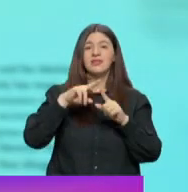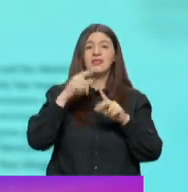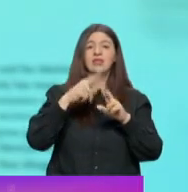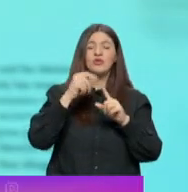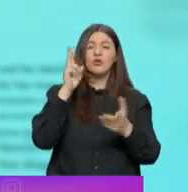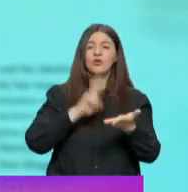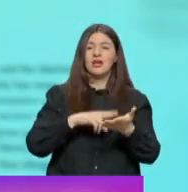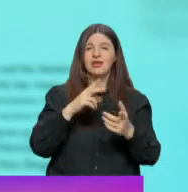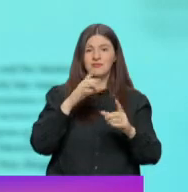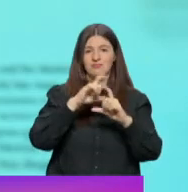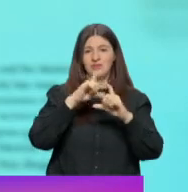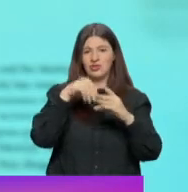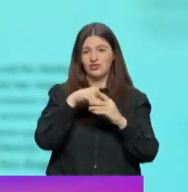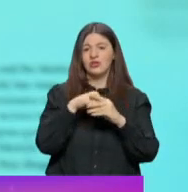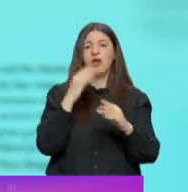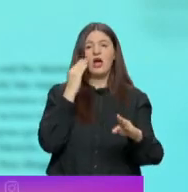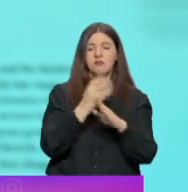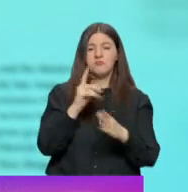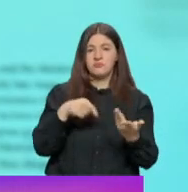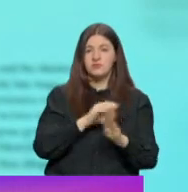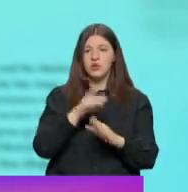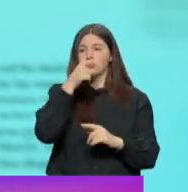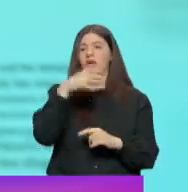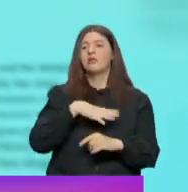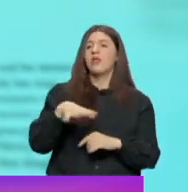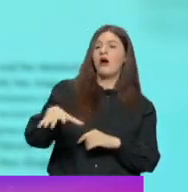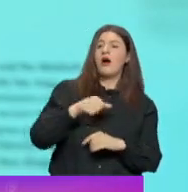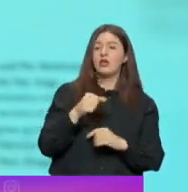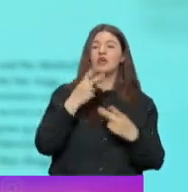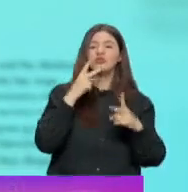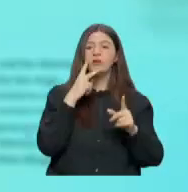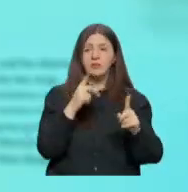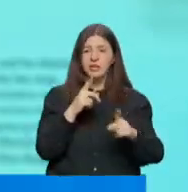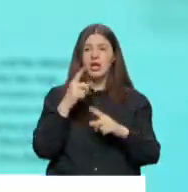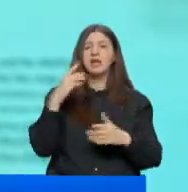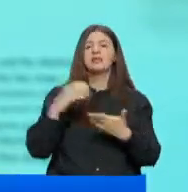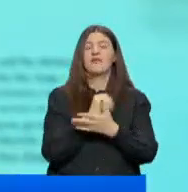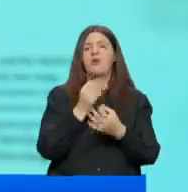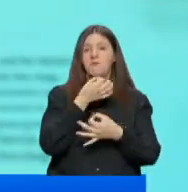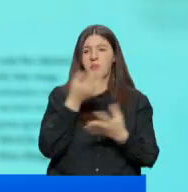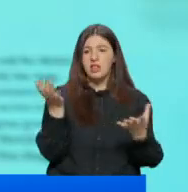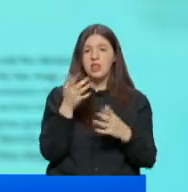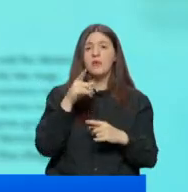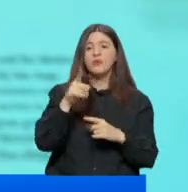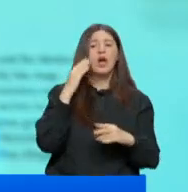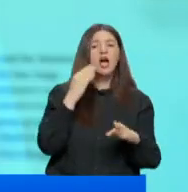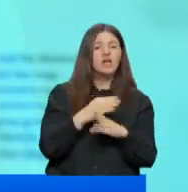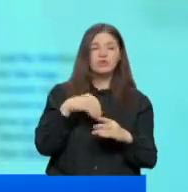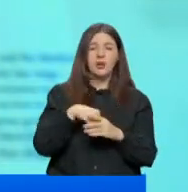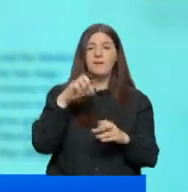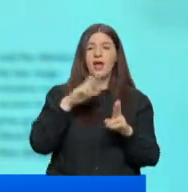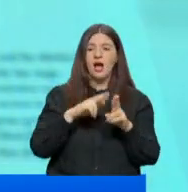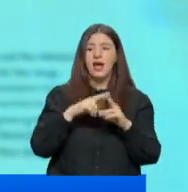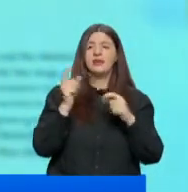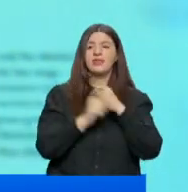muhtıra imzalandı. Cumhurbaşkanlığı Türkiye istediğini aldı açıklamasıyla muhtırayı zafer olarak ilan etti. Muhtıra da PKK